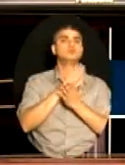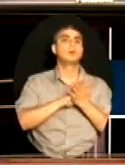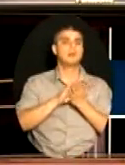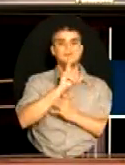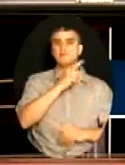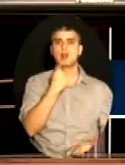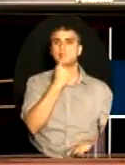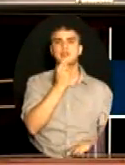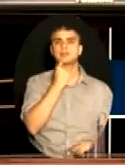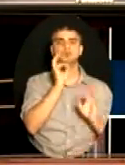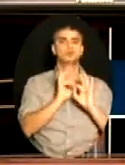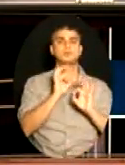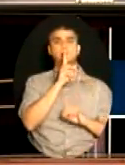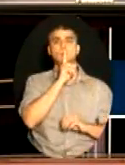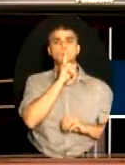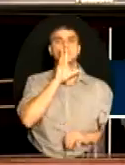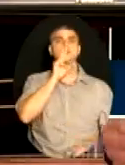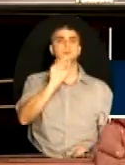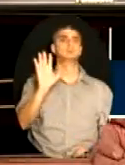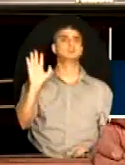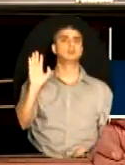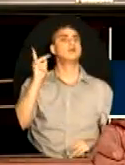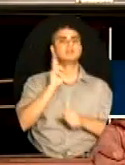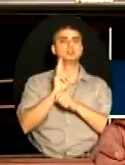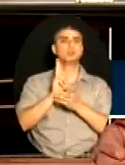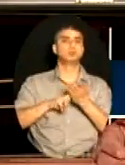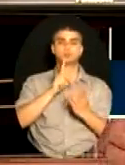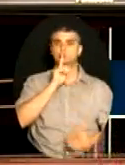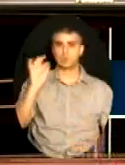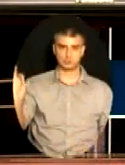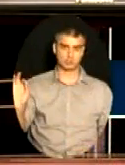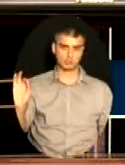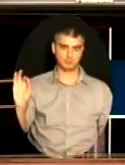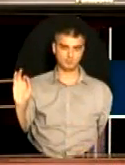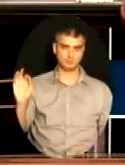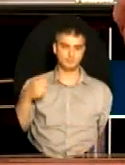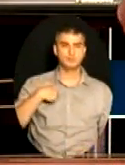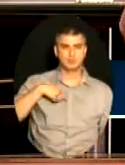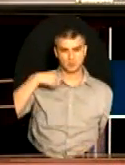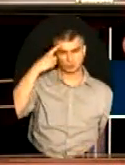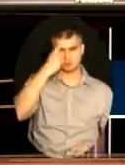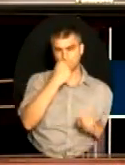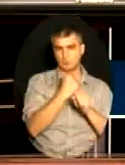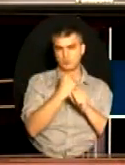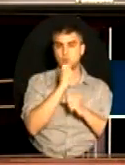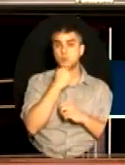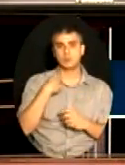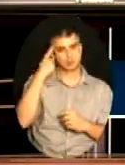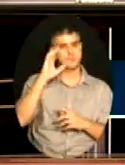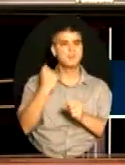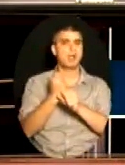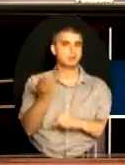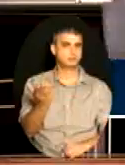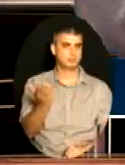ואל תפתחו את הפה ותנהגו ותסתמו ותשמרו זכות השתיקה. עכשיו, אנחנו יודעים שהם ביצעו, מודיעינית אנחנו יודעים מי ביצע את זה,